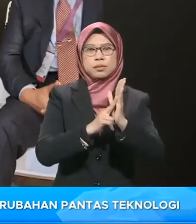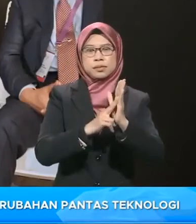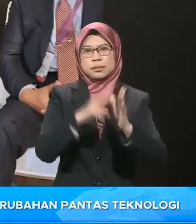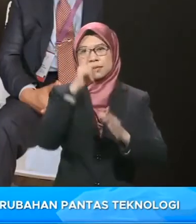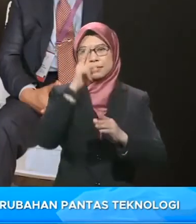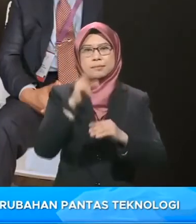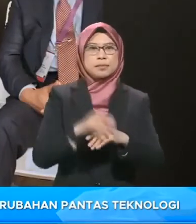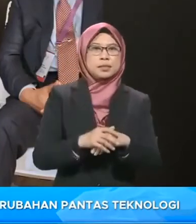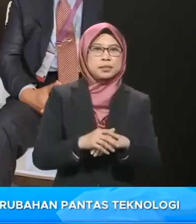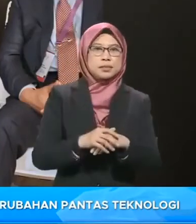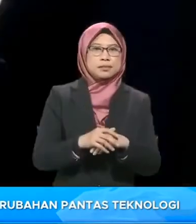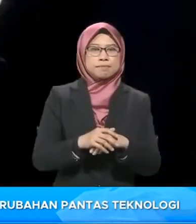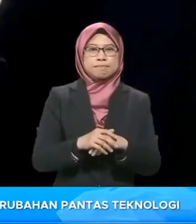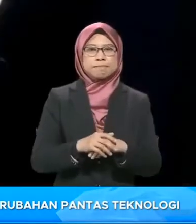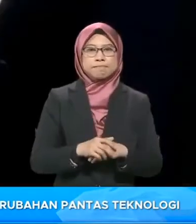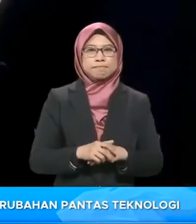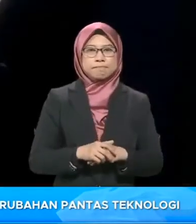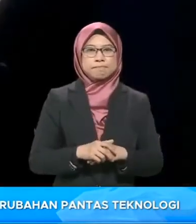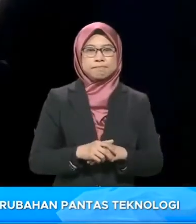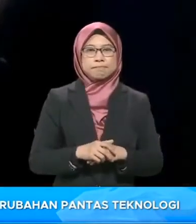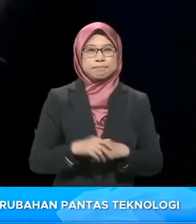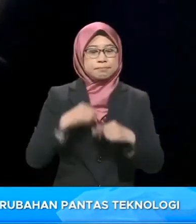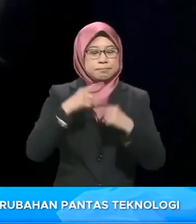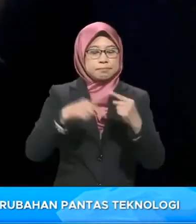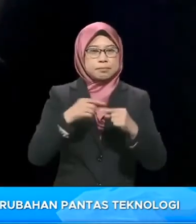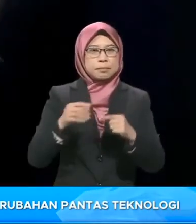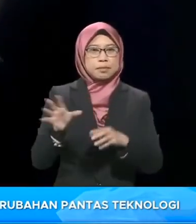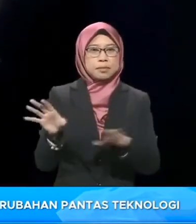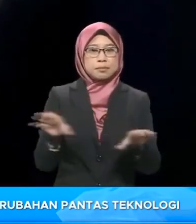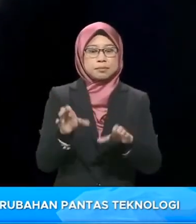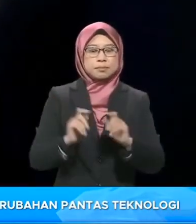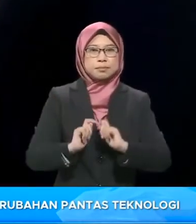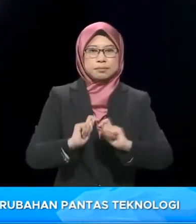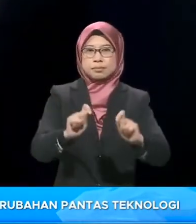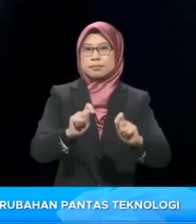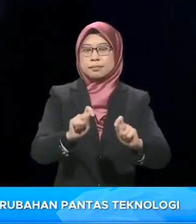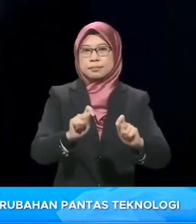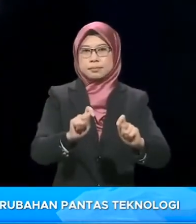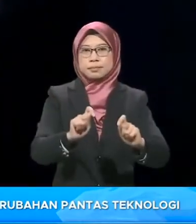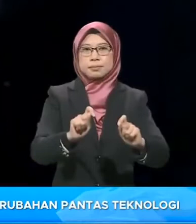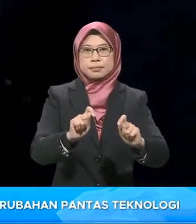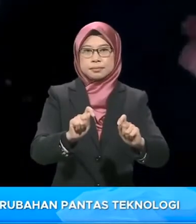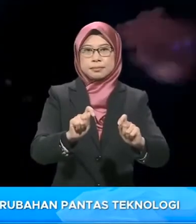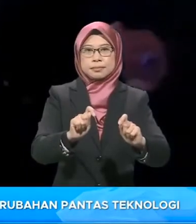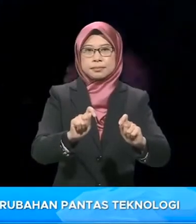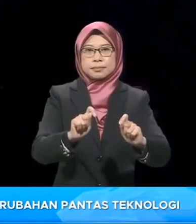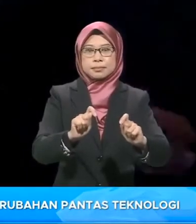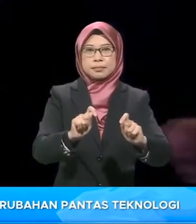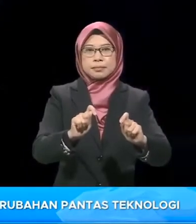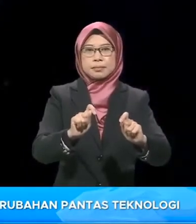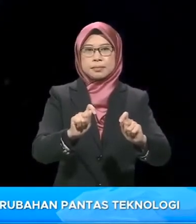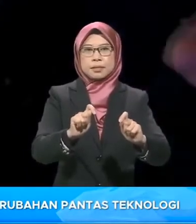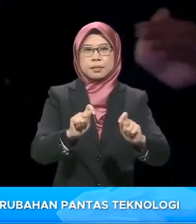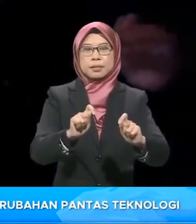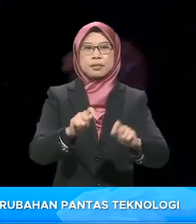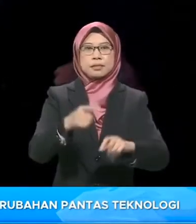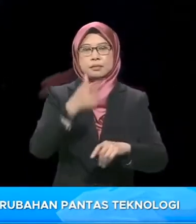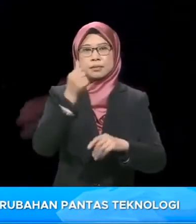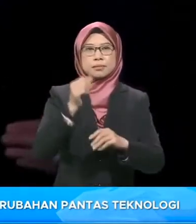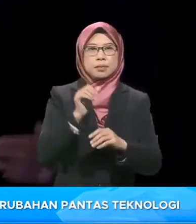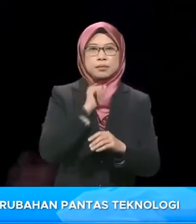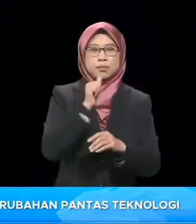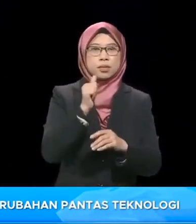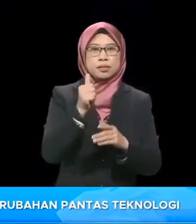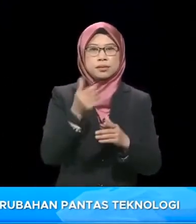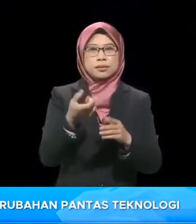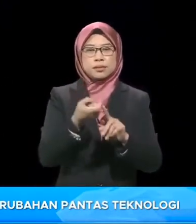penggubal undang-undang. Kemudian bila kita ambil tindakan, sekarang the source of fake news not